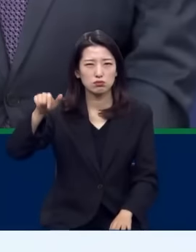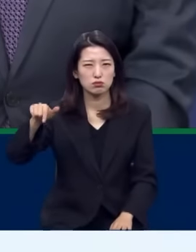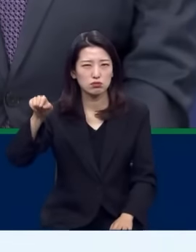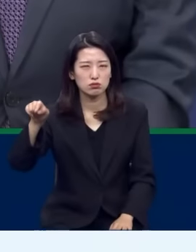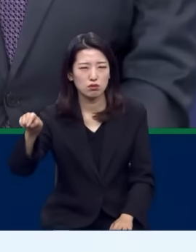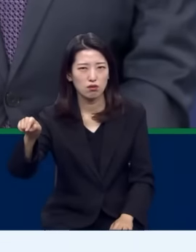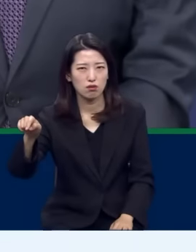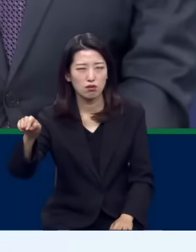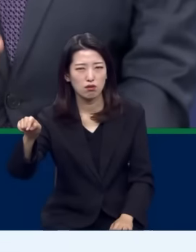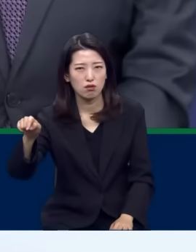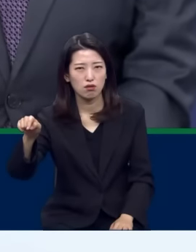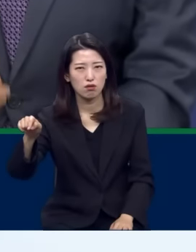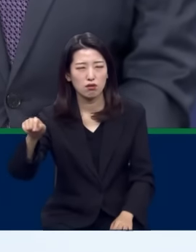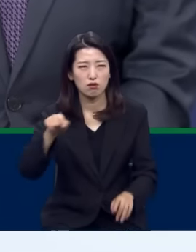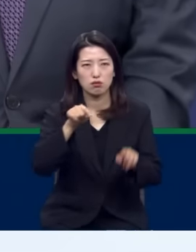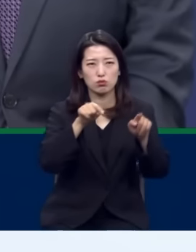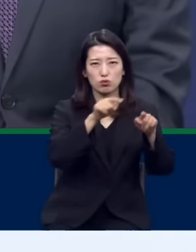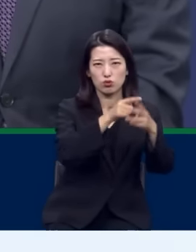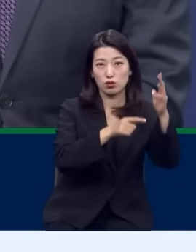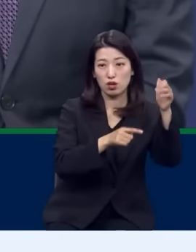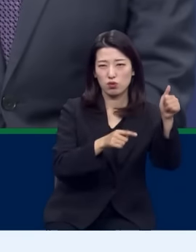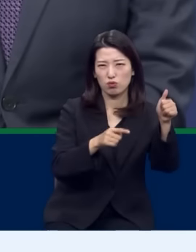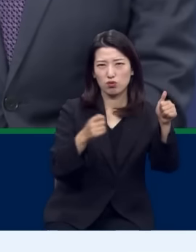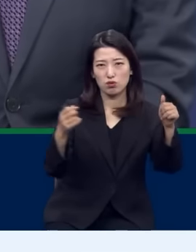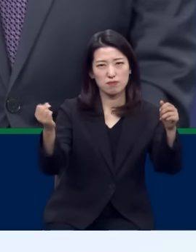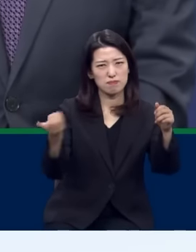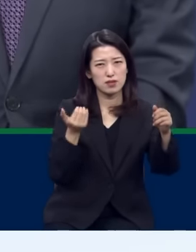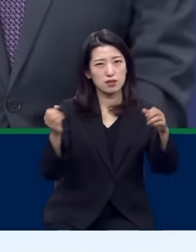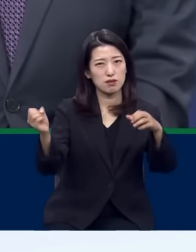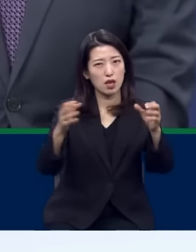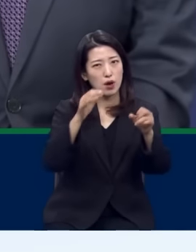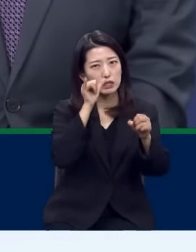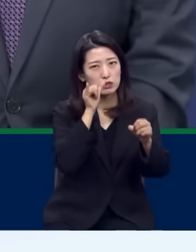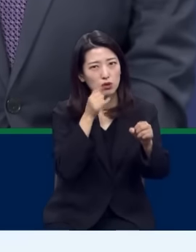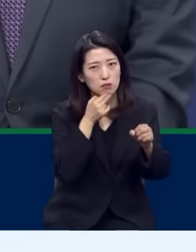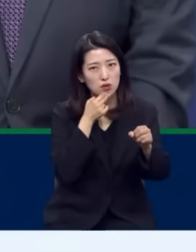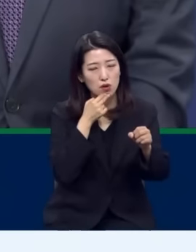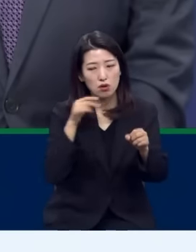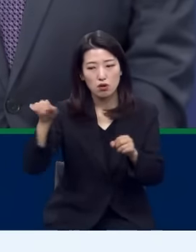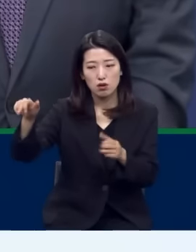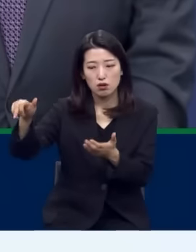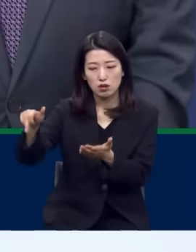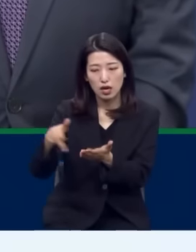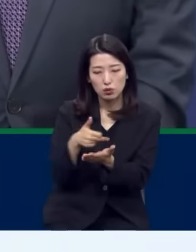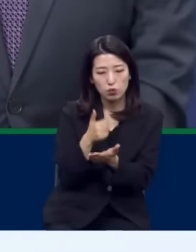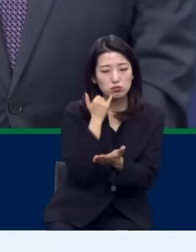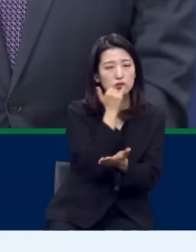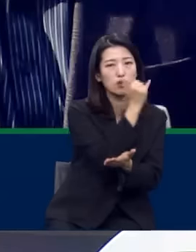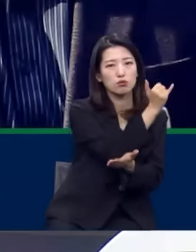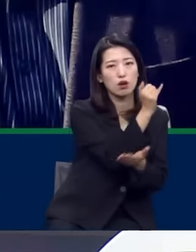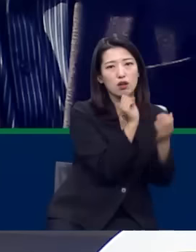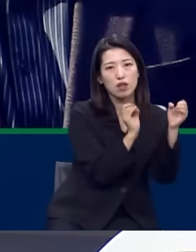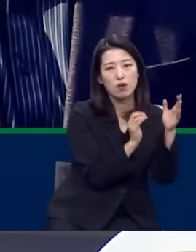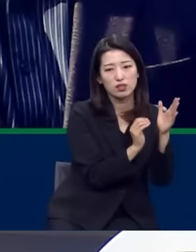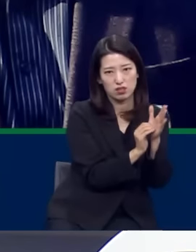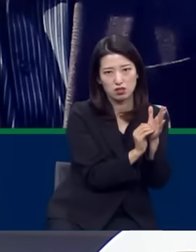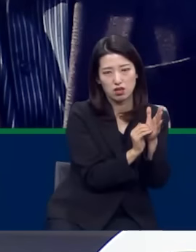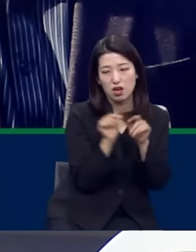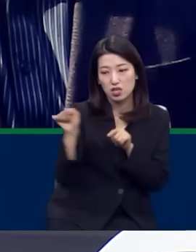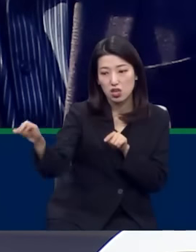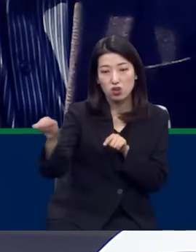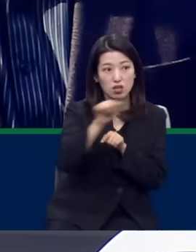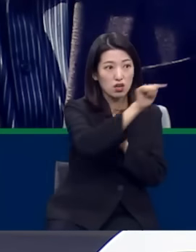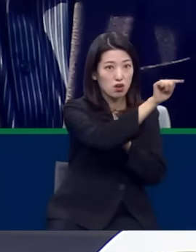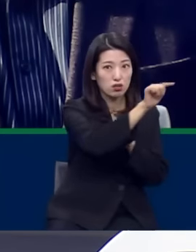파일이 나오면은 다시 정치권에 불동이 튈 가능성이 저는 상당히 있어 보입니다네 단 명태현 씨가 구속이